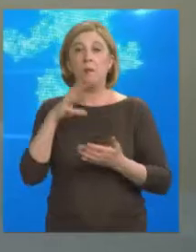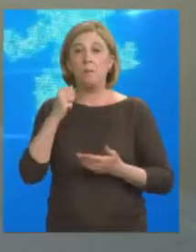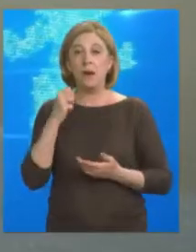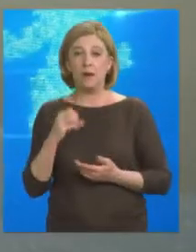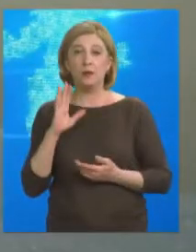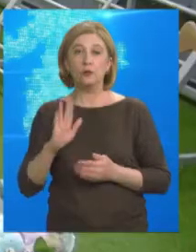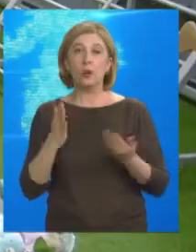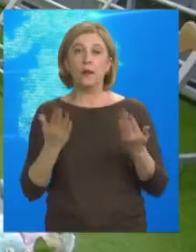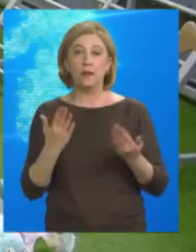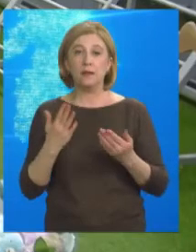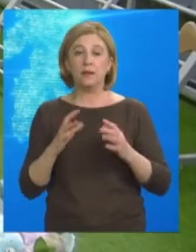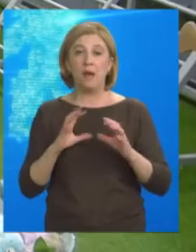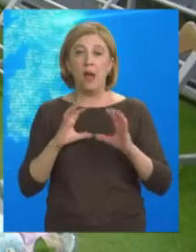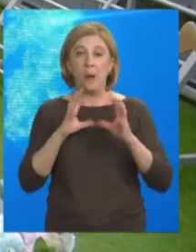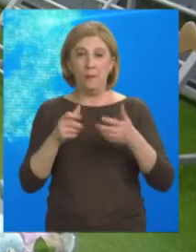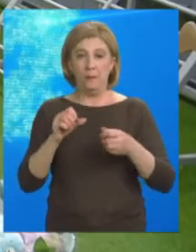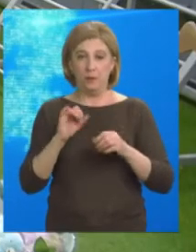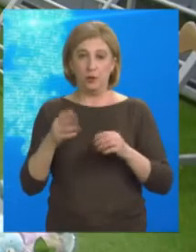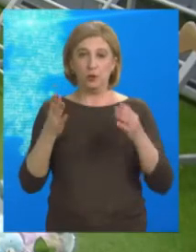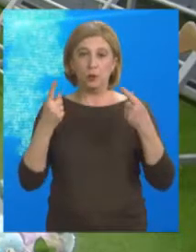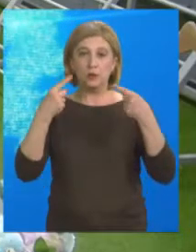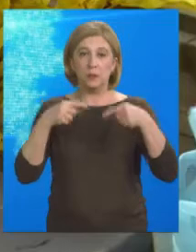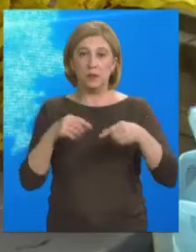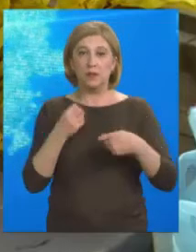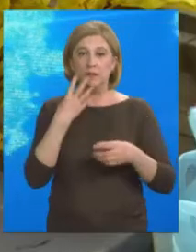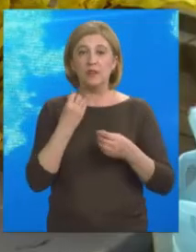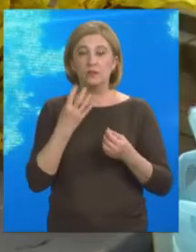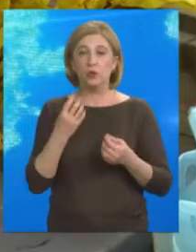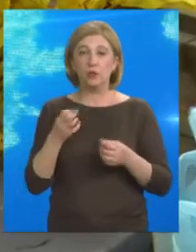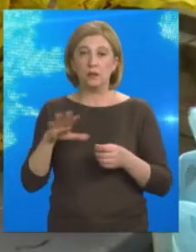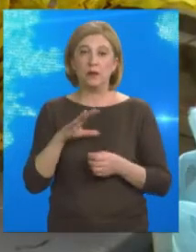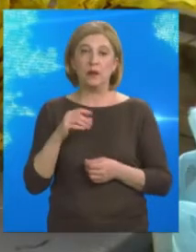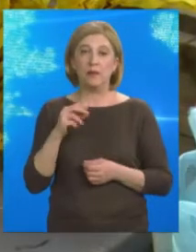только если пандемия коронавируса начнет спадать в цветочных странах, таких